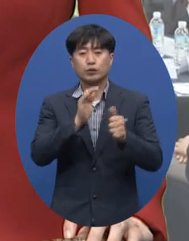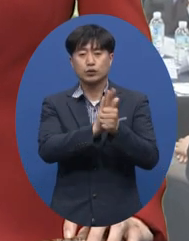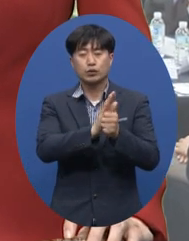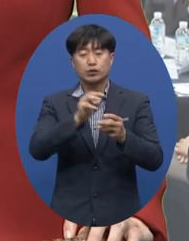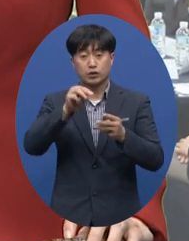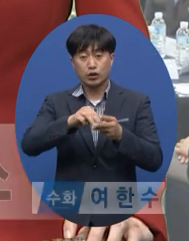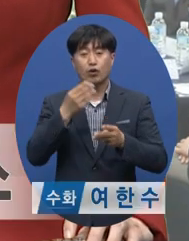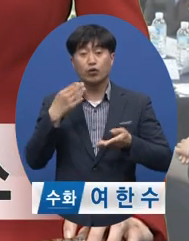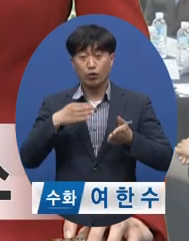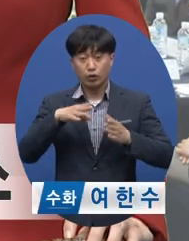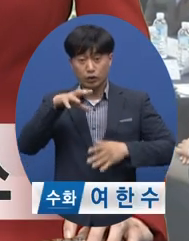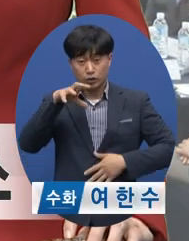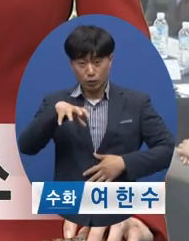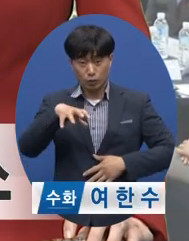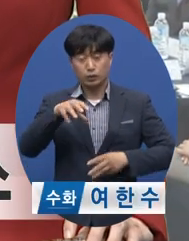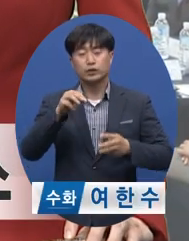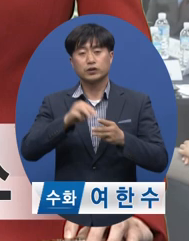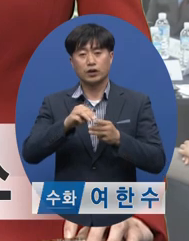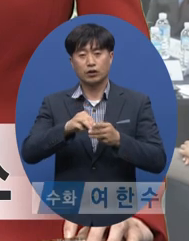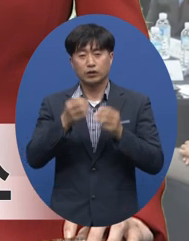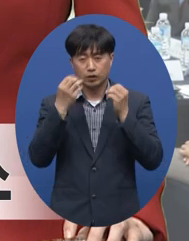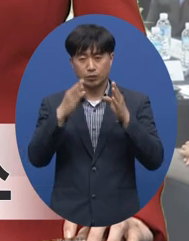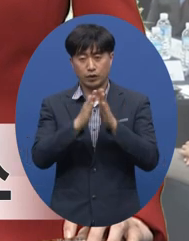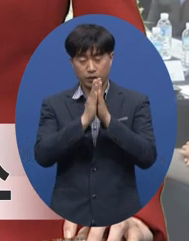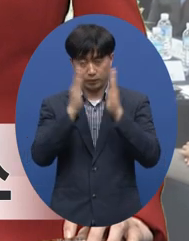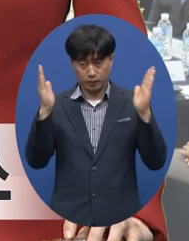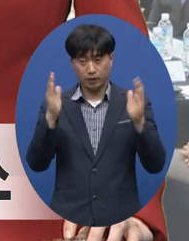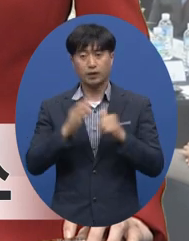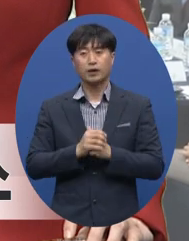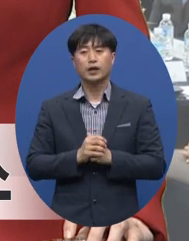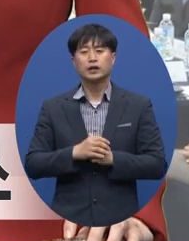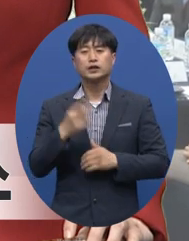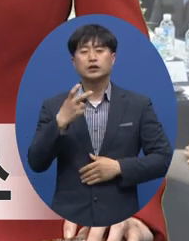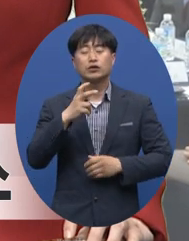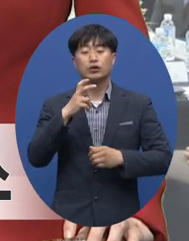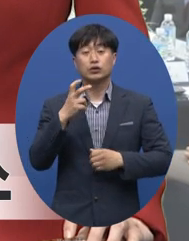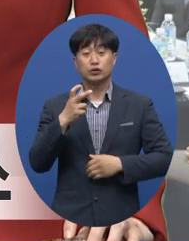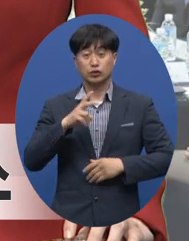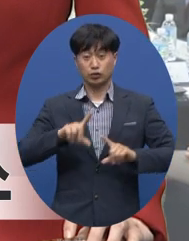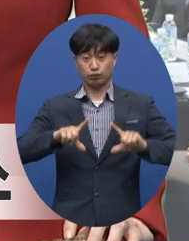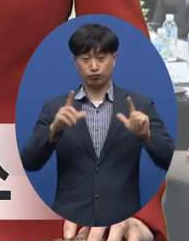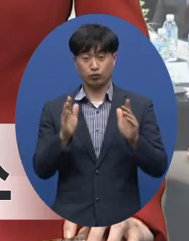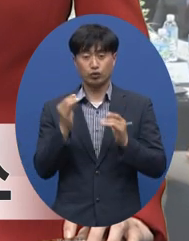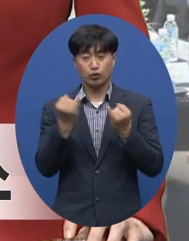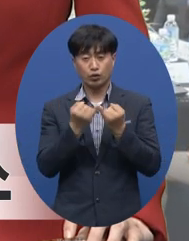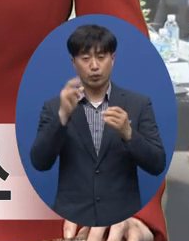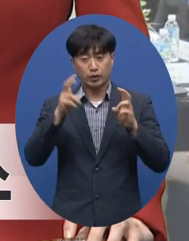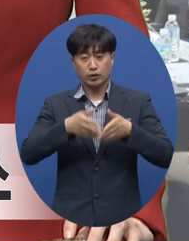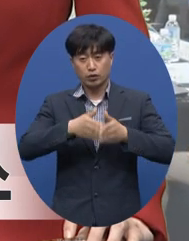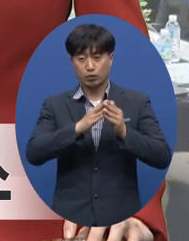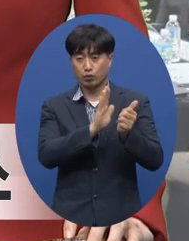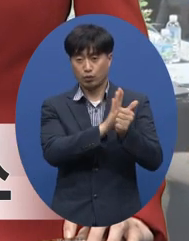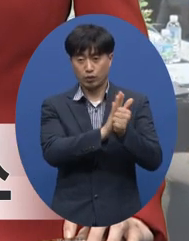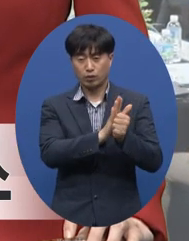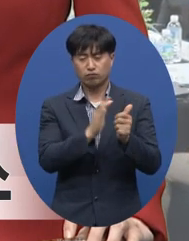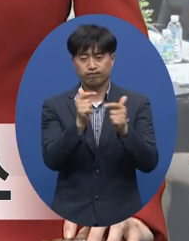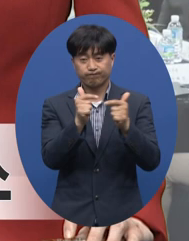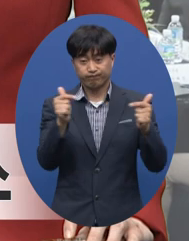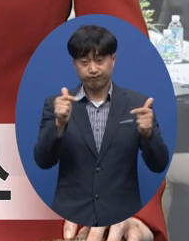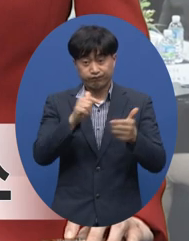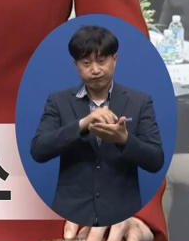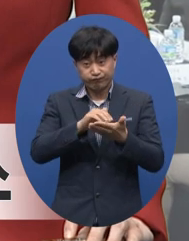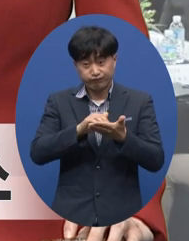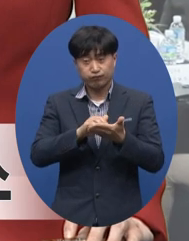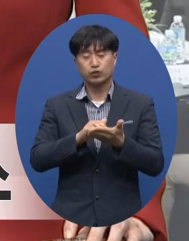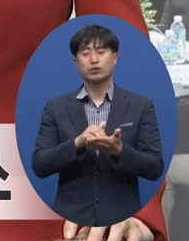여성기업종합지원센터 경기센터가 수원에 새롭게 문을 열었습니다. 지난 2000년부터 여성들의 창업 활동을 도왔는데 늘어나는